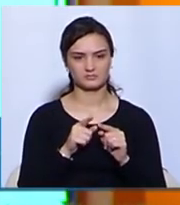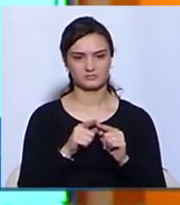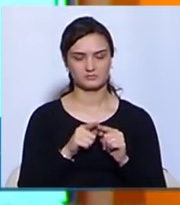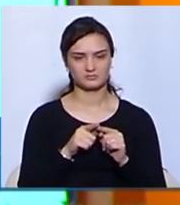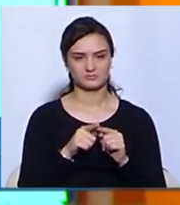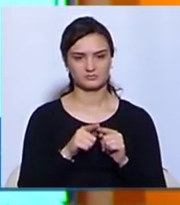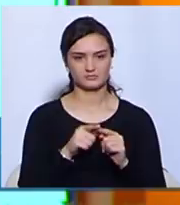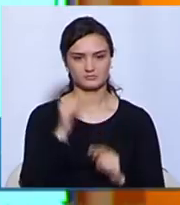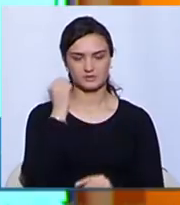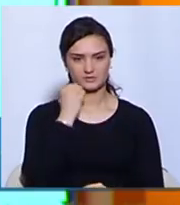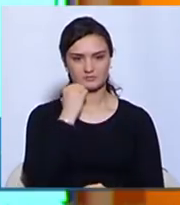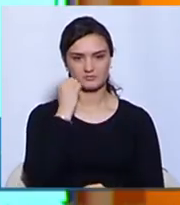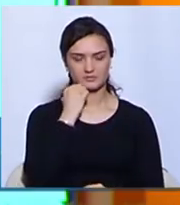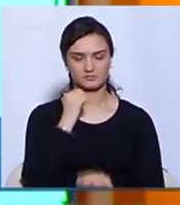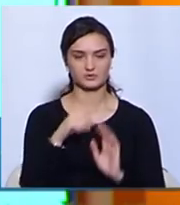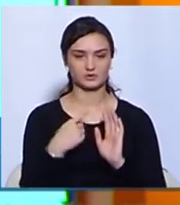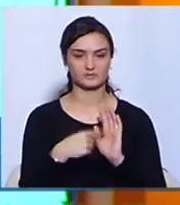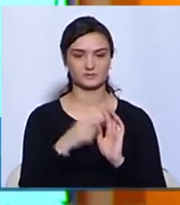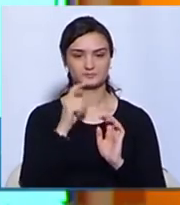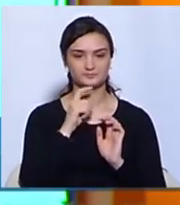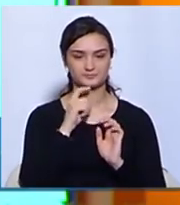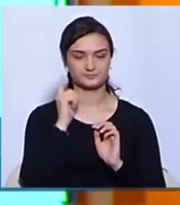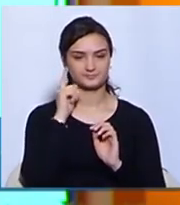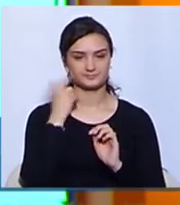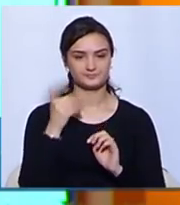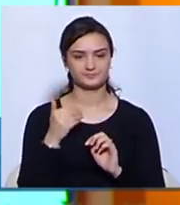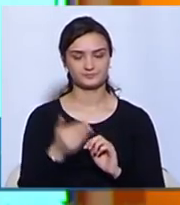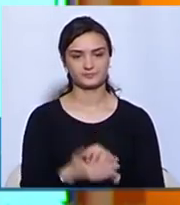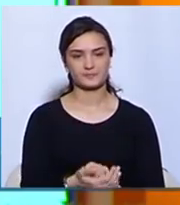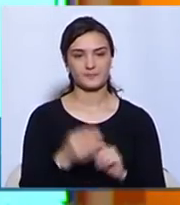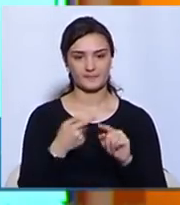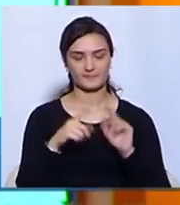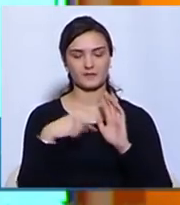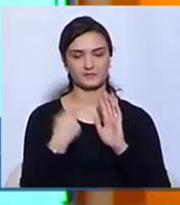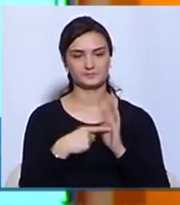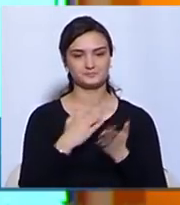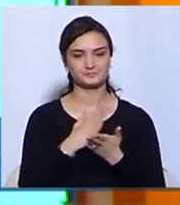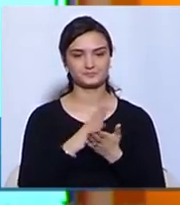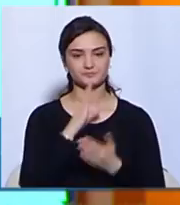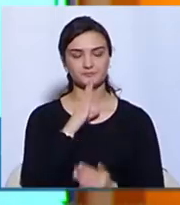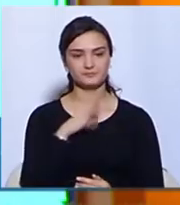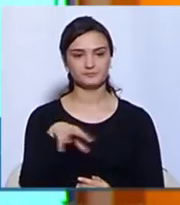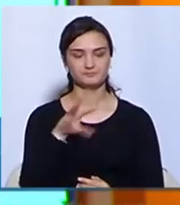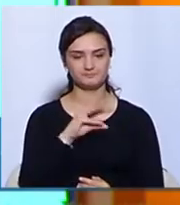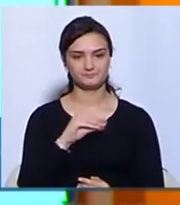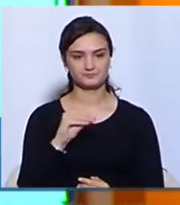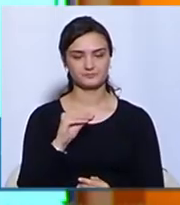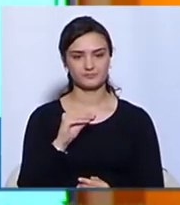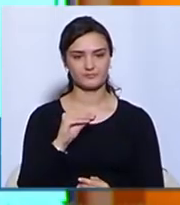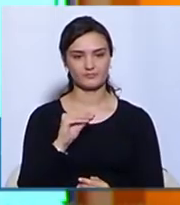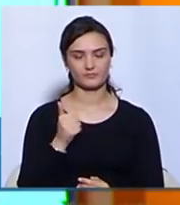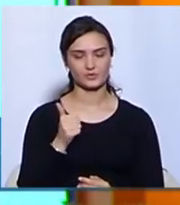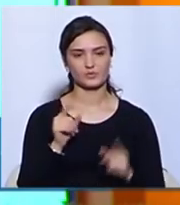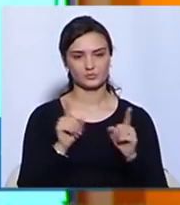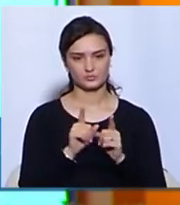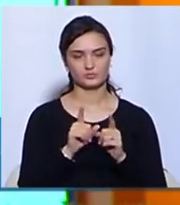და მადლობა, მადლობა შეკითხვისთვის. მე უნდა გავამხილო, რომ ასეთი შეკითხვები გვაქვს. ქალბატონები,